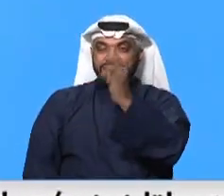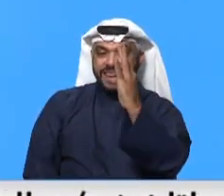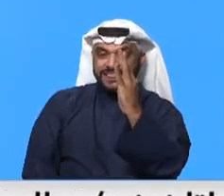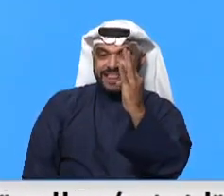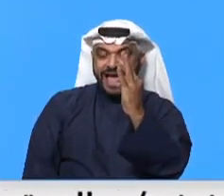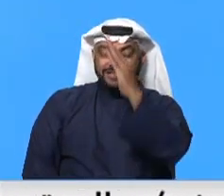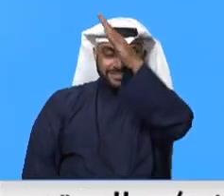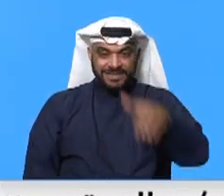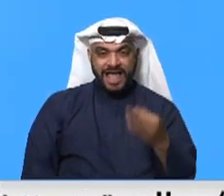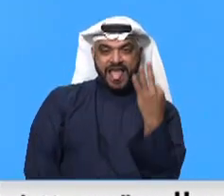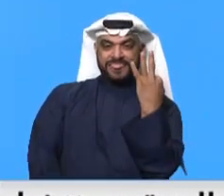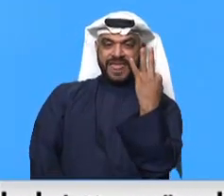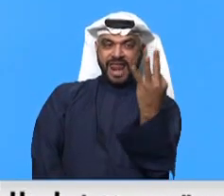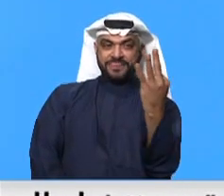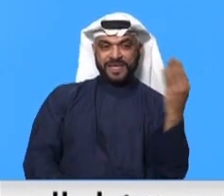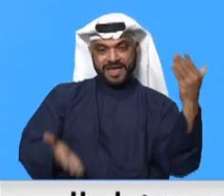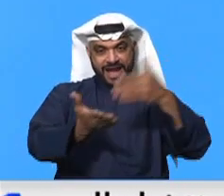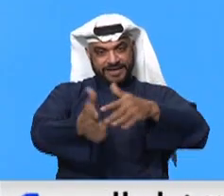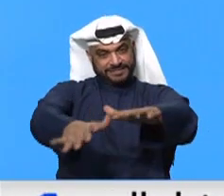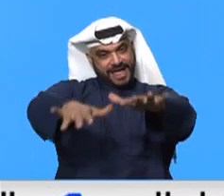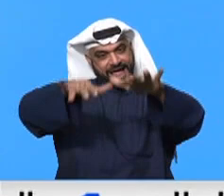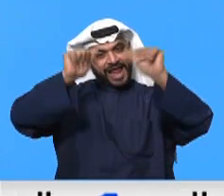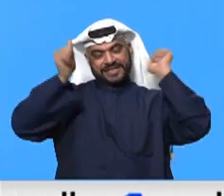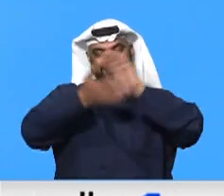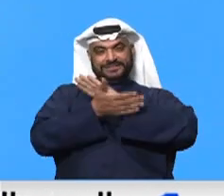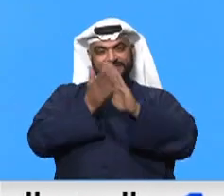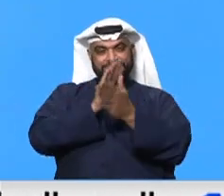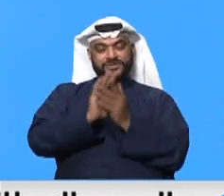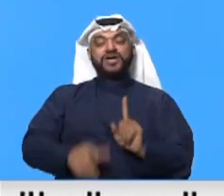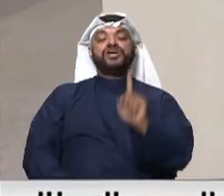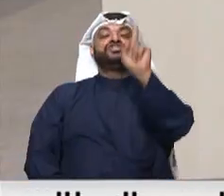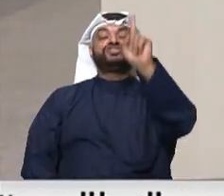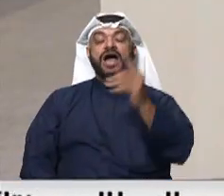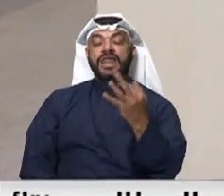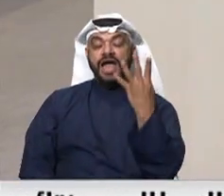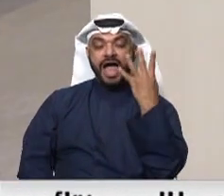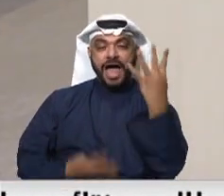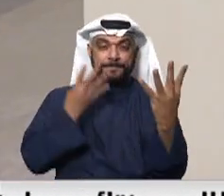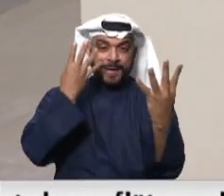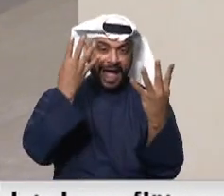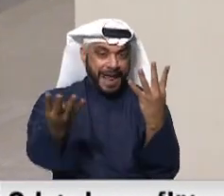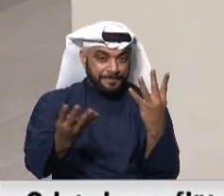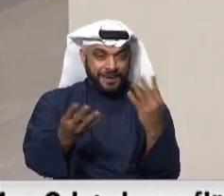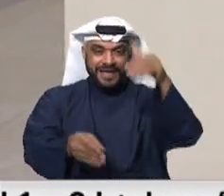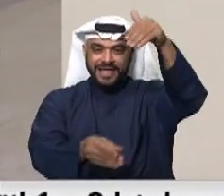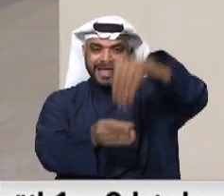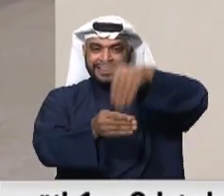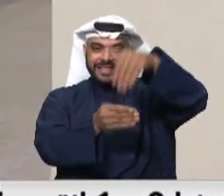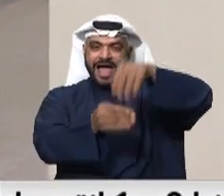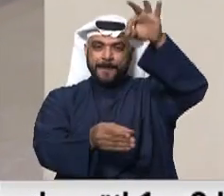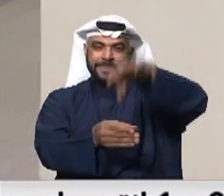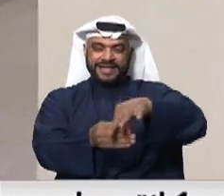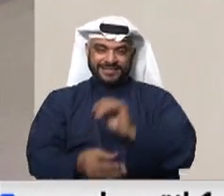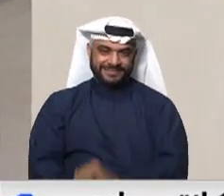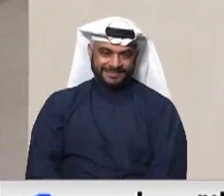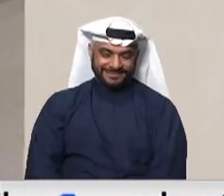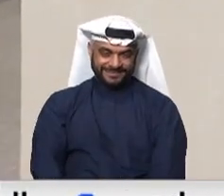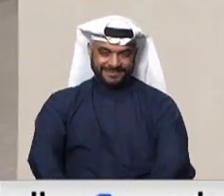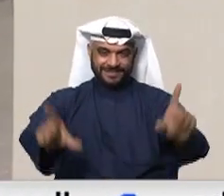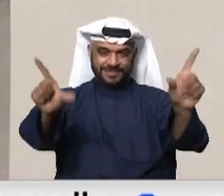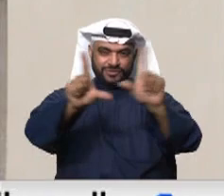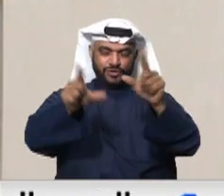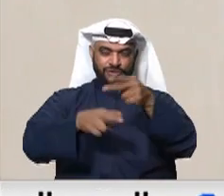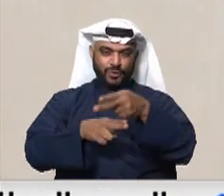2024 وصولا الى يوم الرابع من ابريل المقبل يوم الديمقراطيه الكويتي فهد